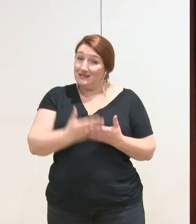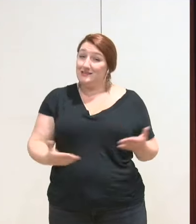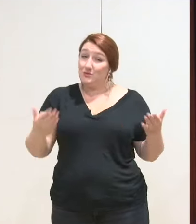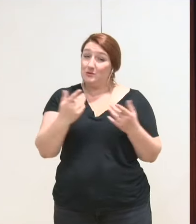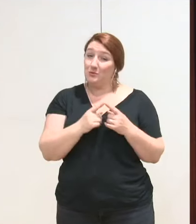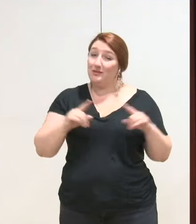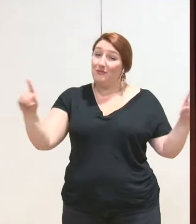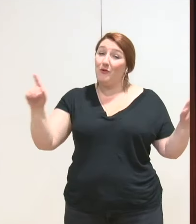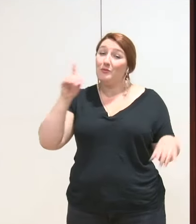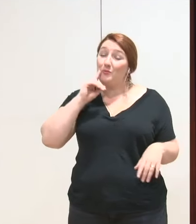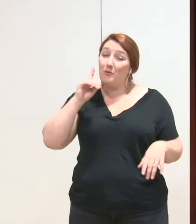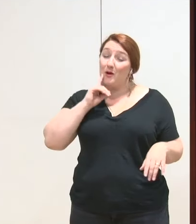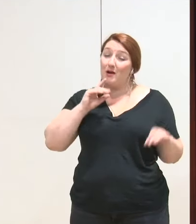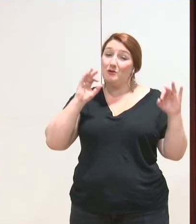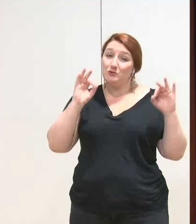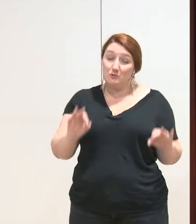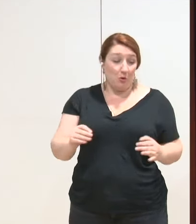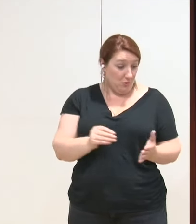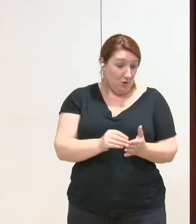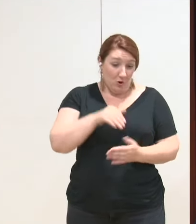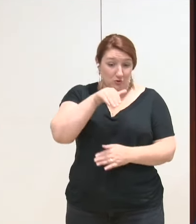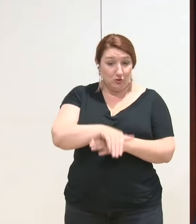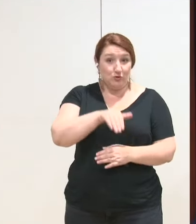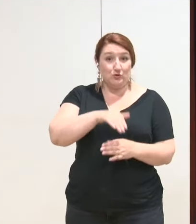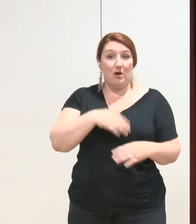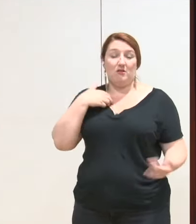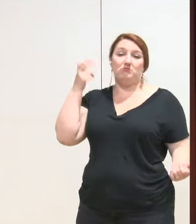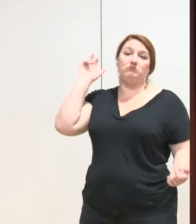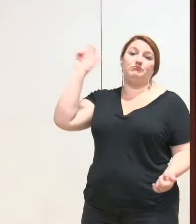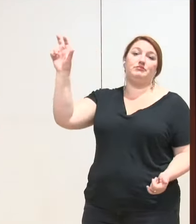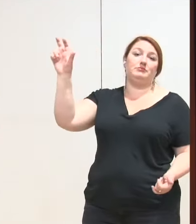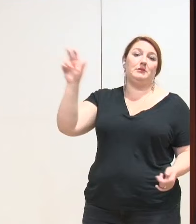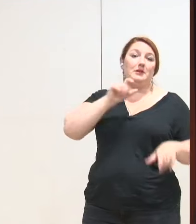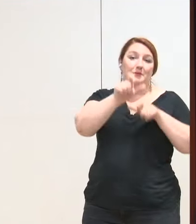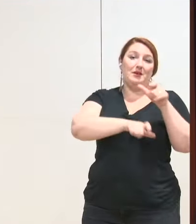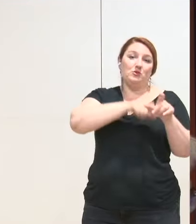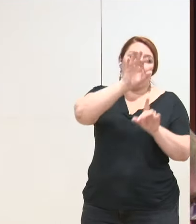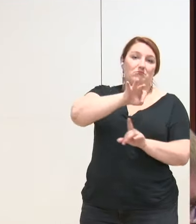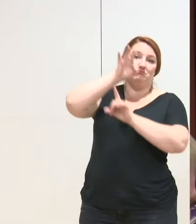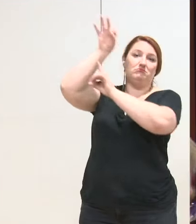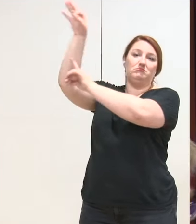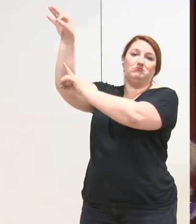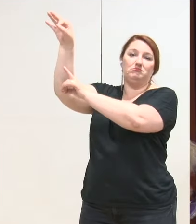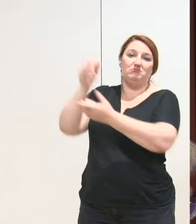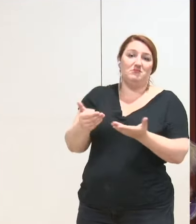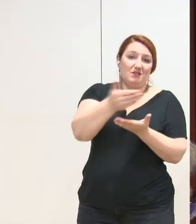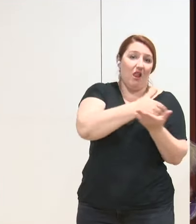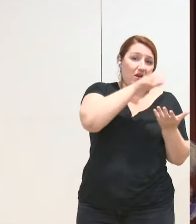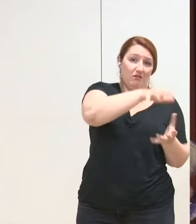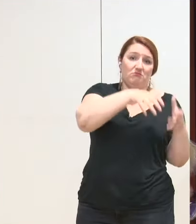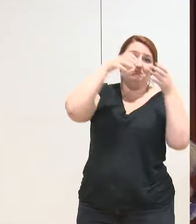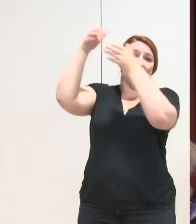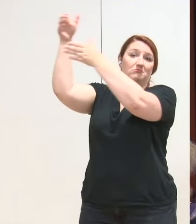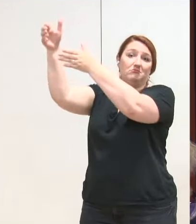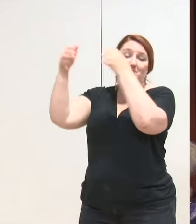justement nous opérons et encore ce soir un transfert important de personnel vers la métropole de fait quelques